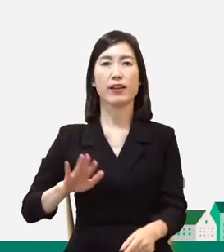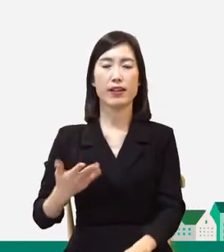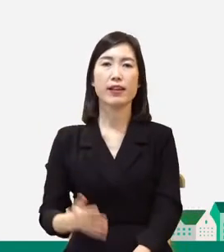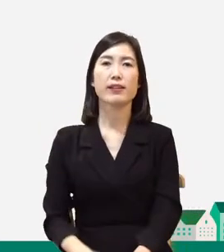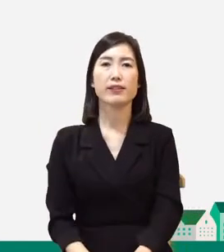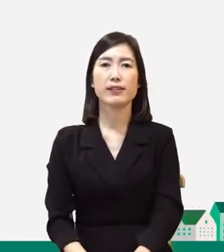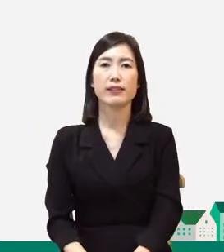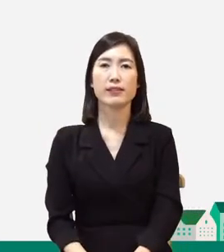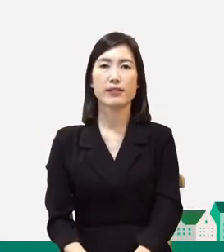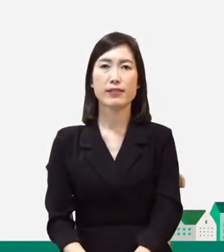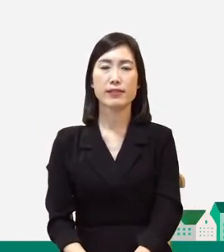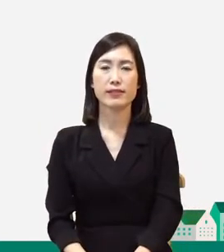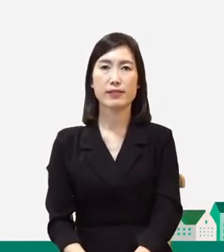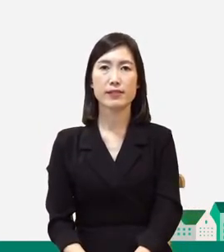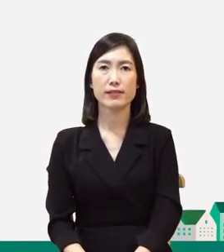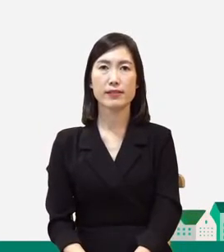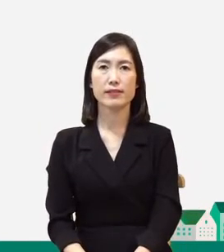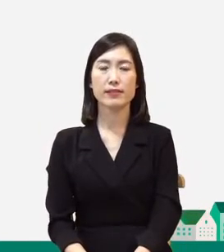있습니다.